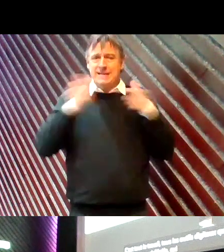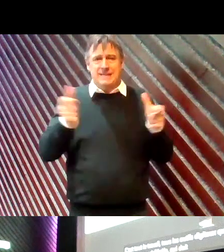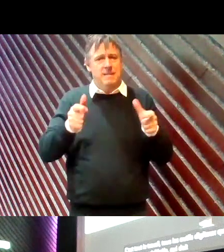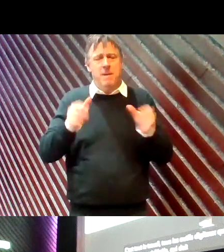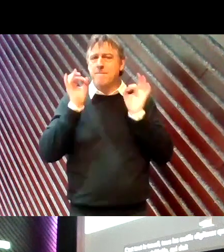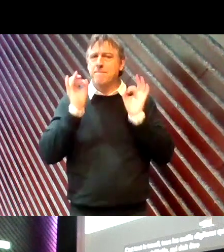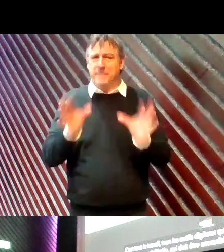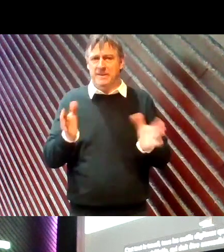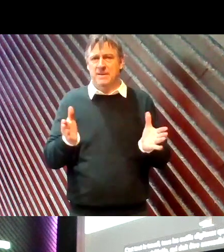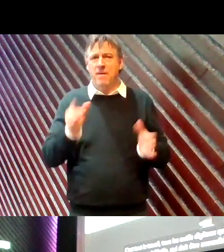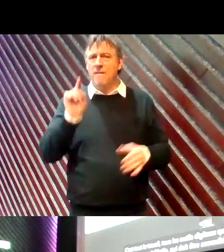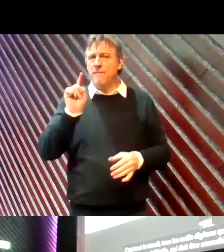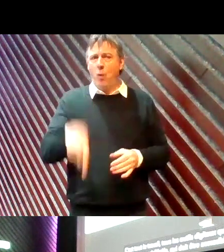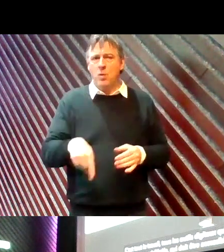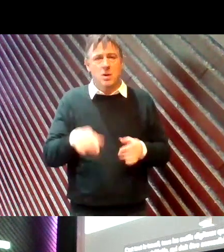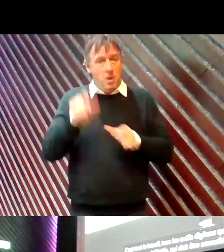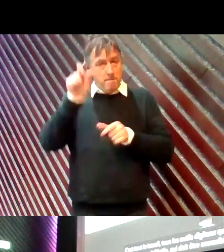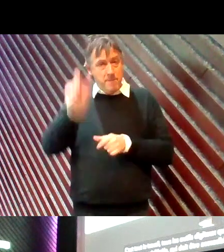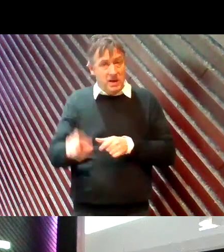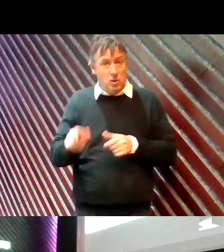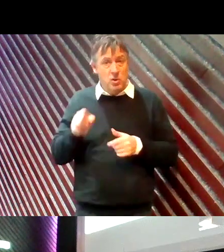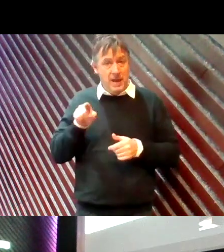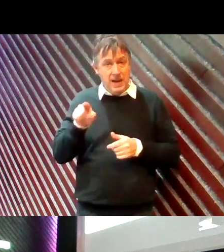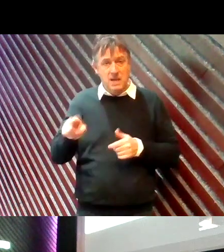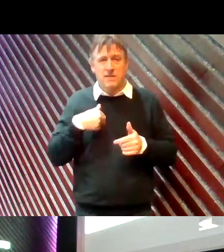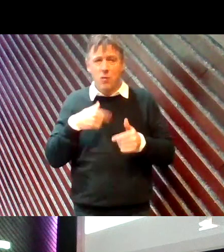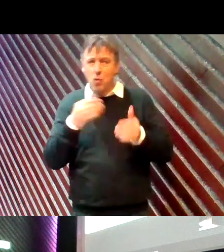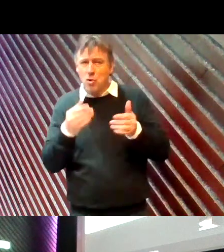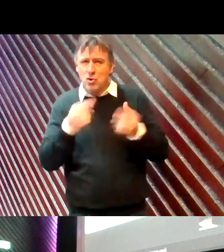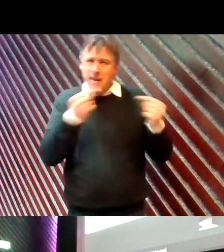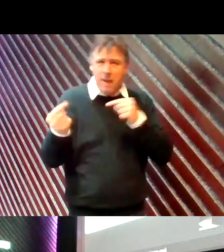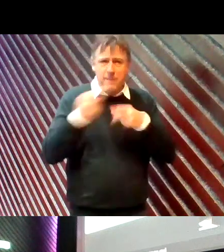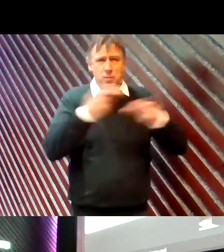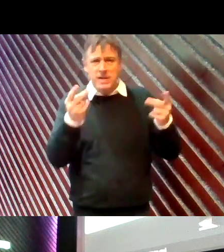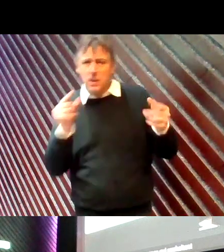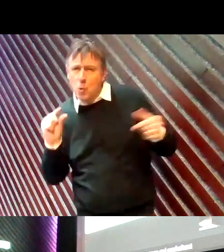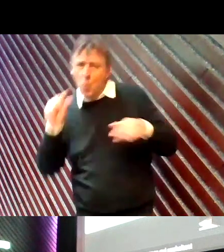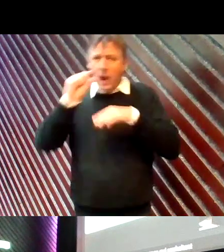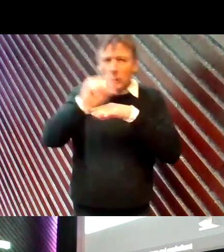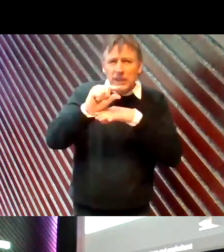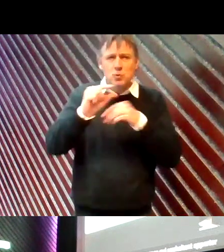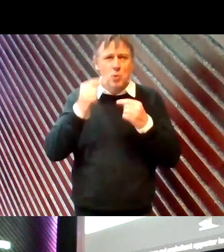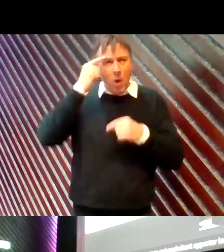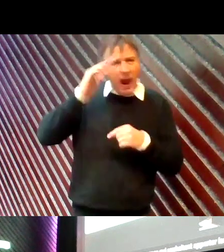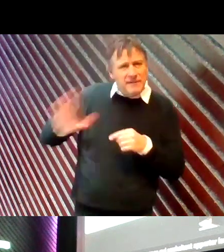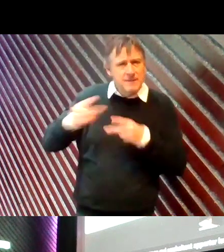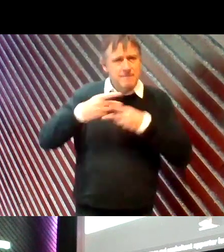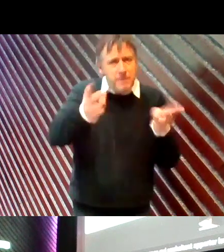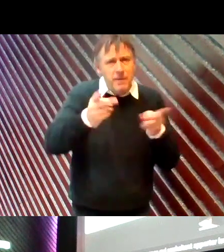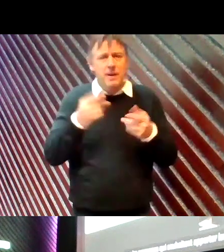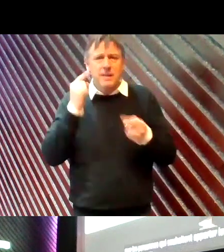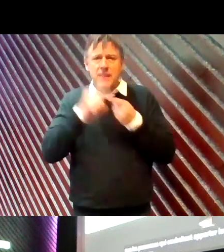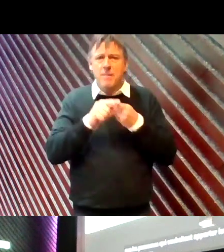lorsqu'une personne souhaite apporter sa contribution au débat sur l'environnement, sur l'accueil